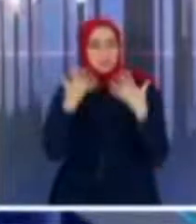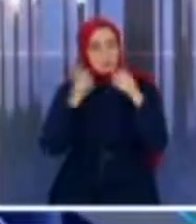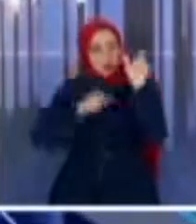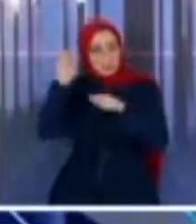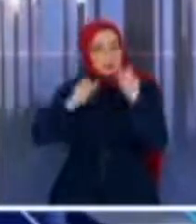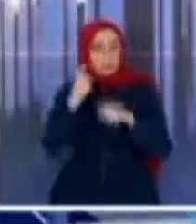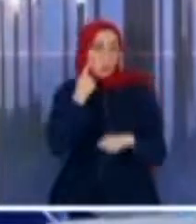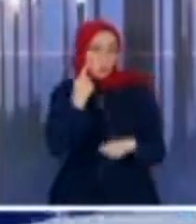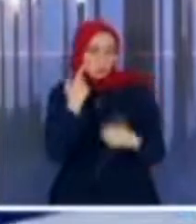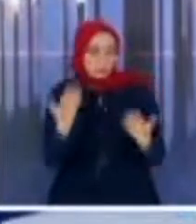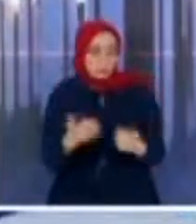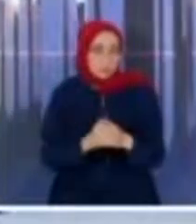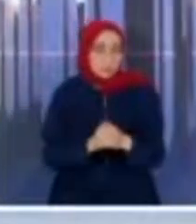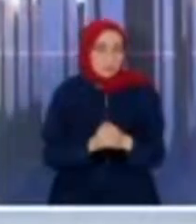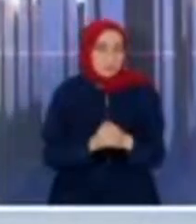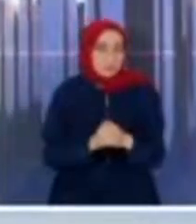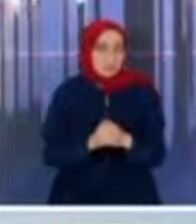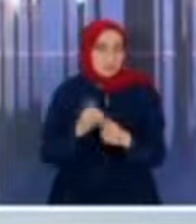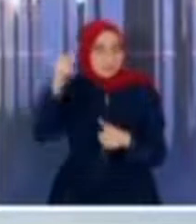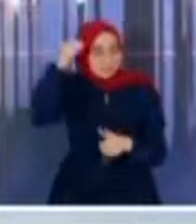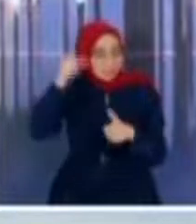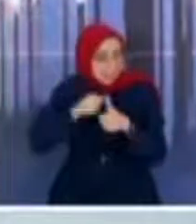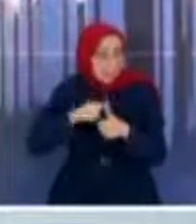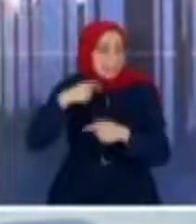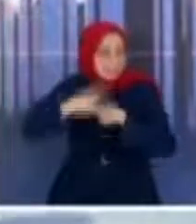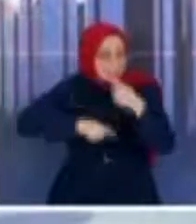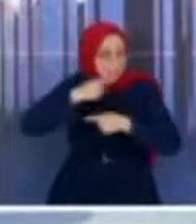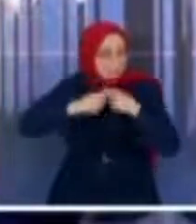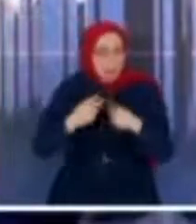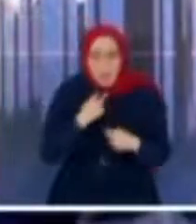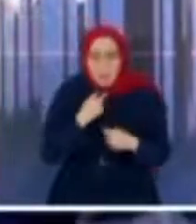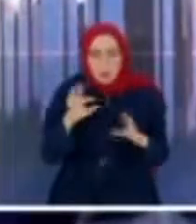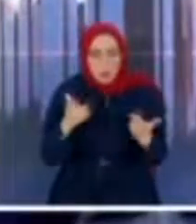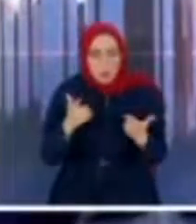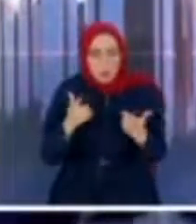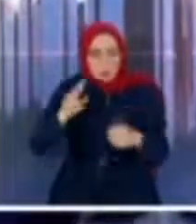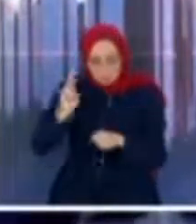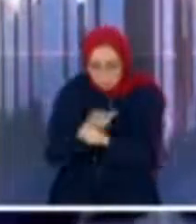الكل لازمهم يتفكروا قداش من مره تحطوا في سيتوياسيون اللي هما لازمهم ينقذوا عبد